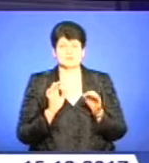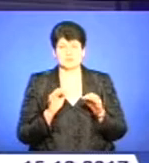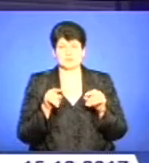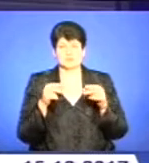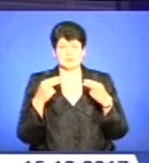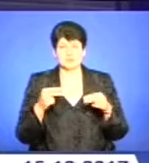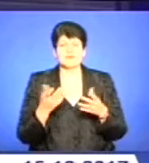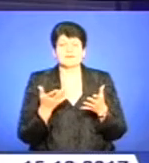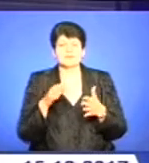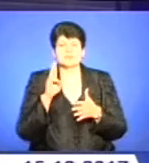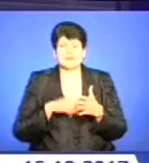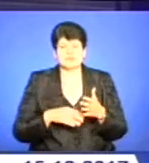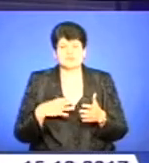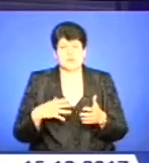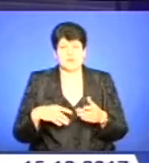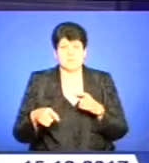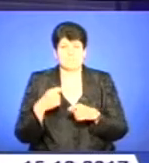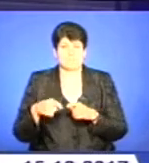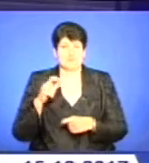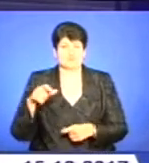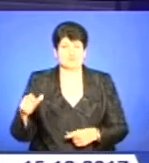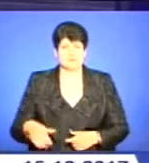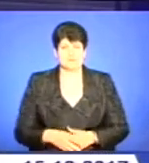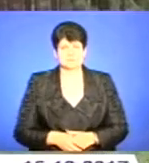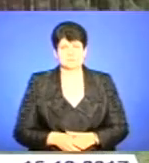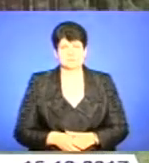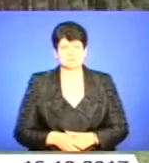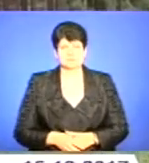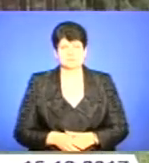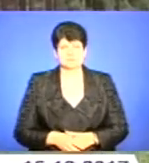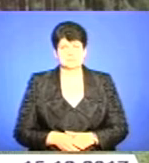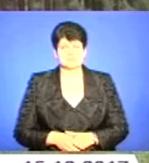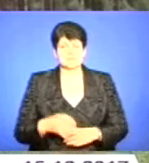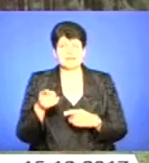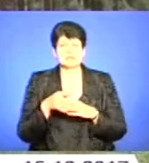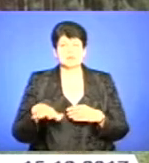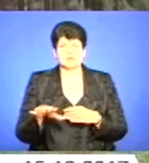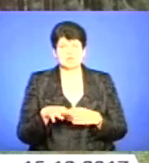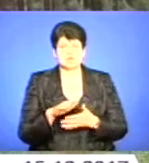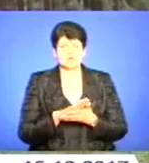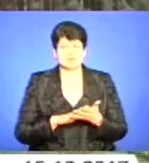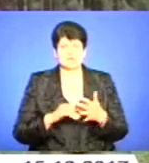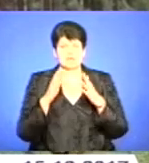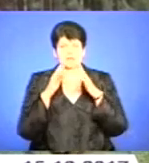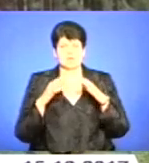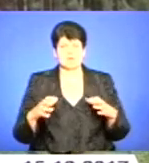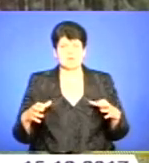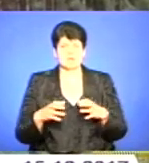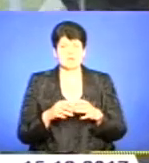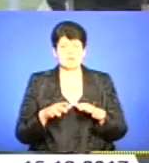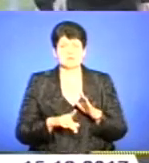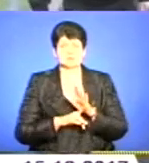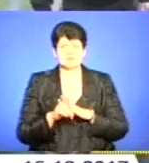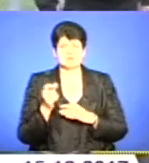який штраф чекає порушників? Дізнавався Богдан Боденчук. На Тернопільщині триває ялинкова кампанія, яка